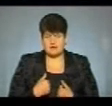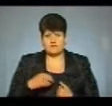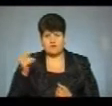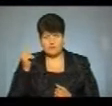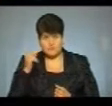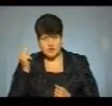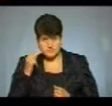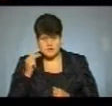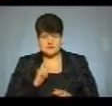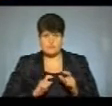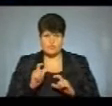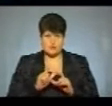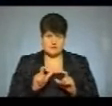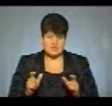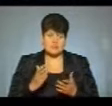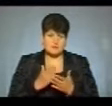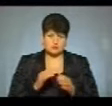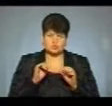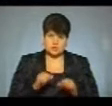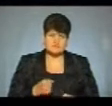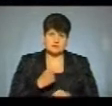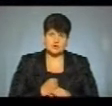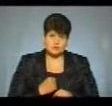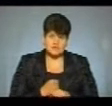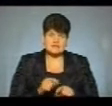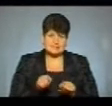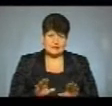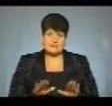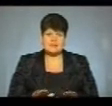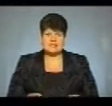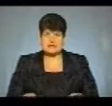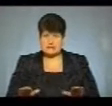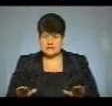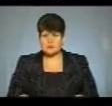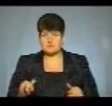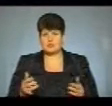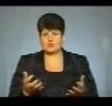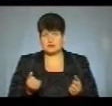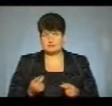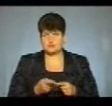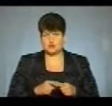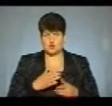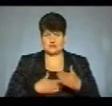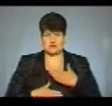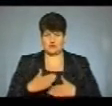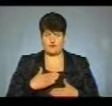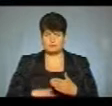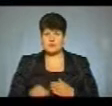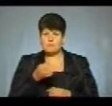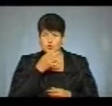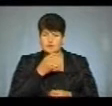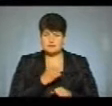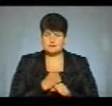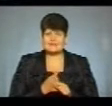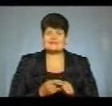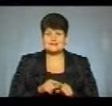вивчився в університеті, маю змогу працювати з такими дітками і отримати від цього задоволення. Подобається працювати з